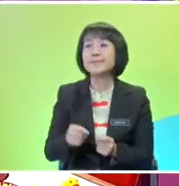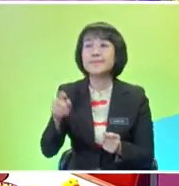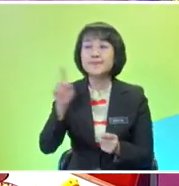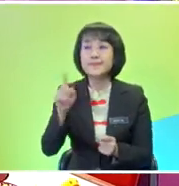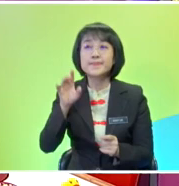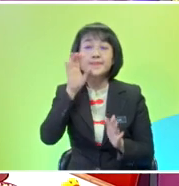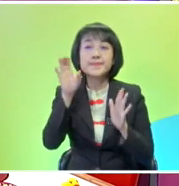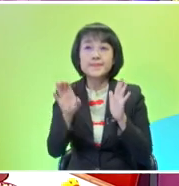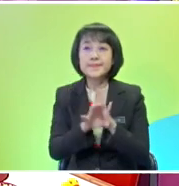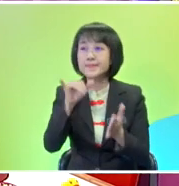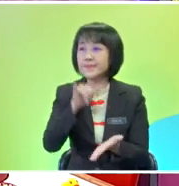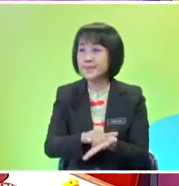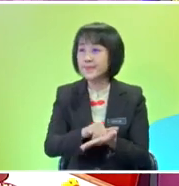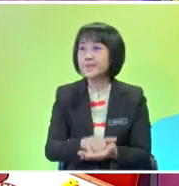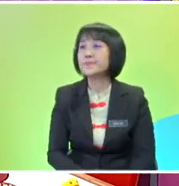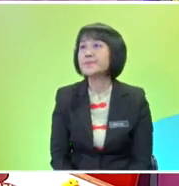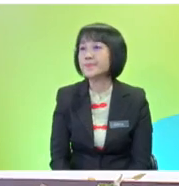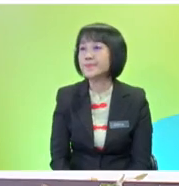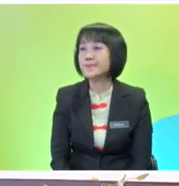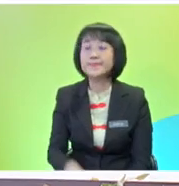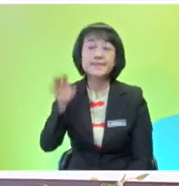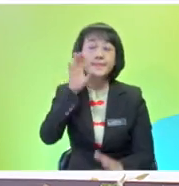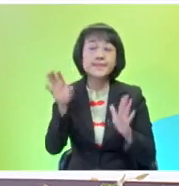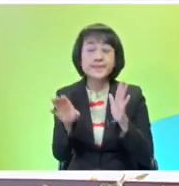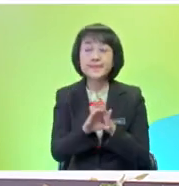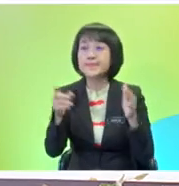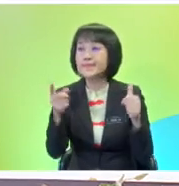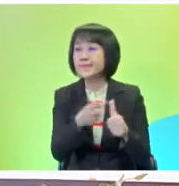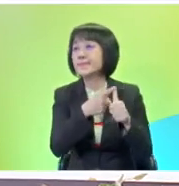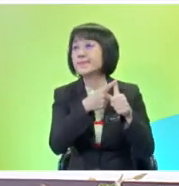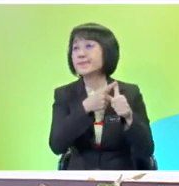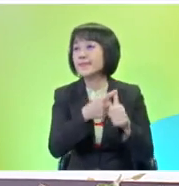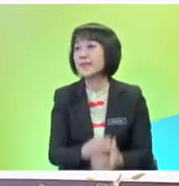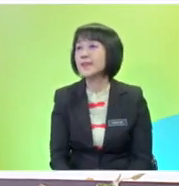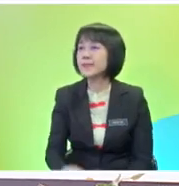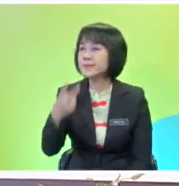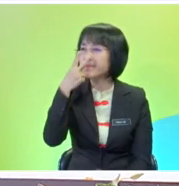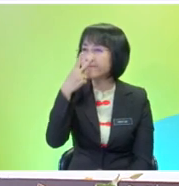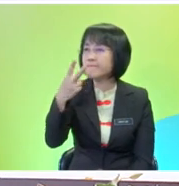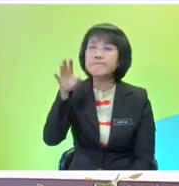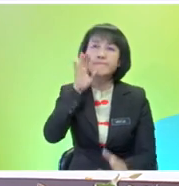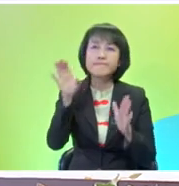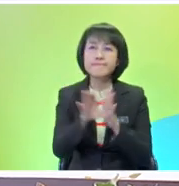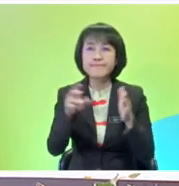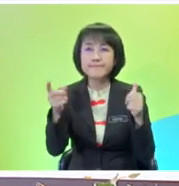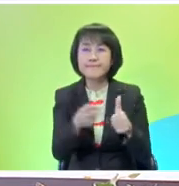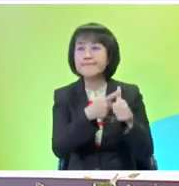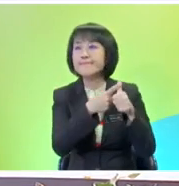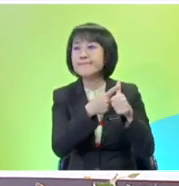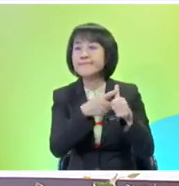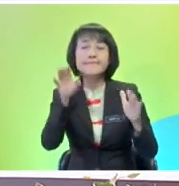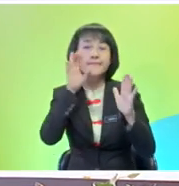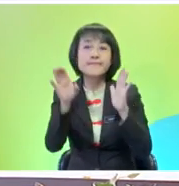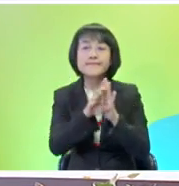mulakan dengan gambar yangtama okey baik kita tengok gambar yang pertama Gambar apa